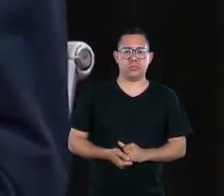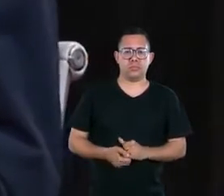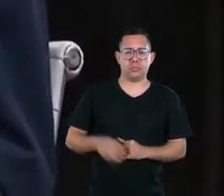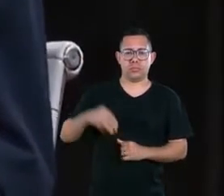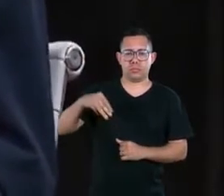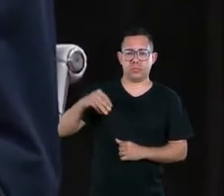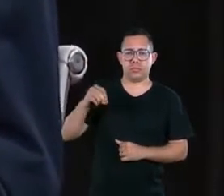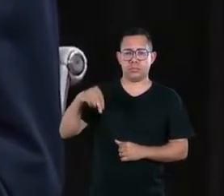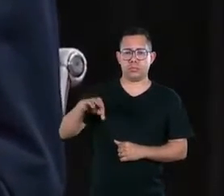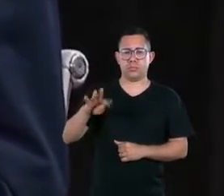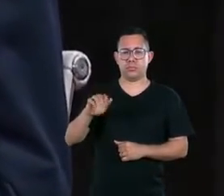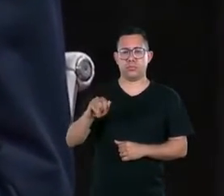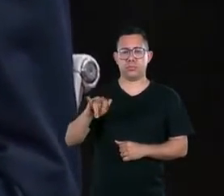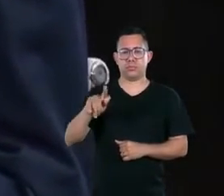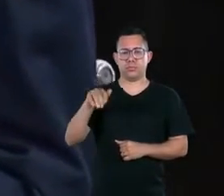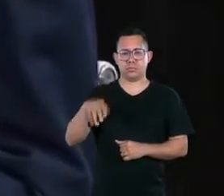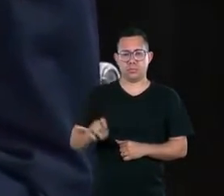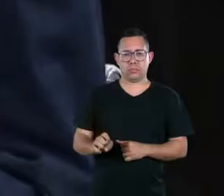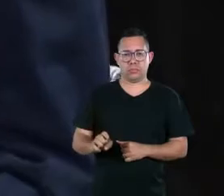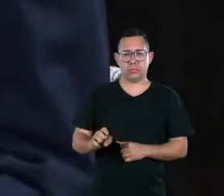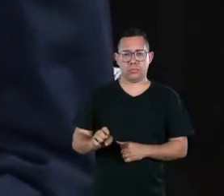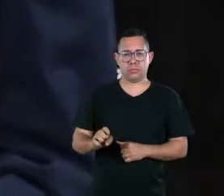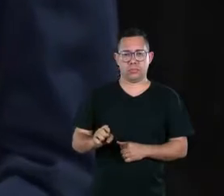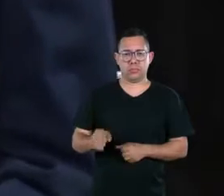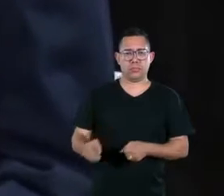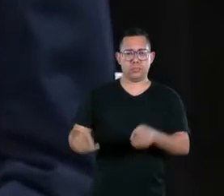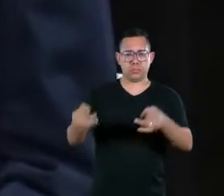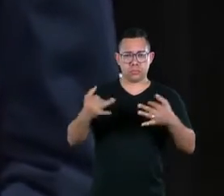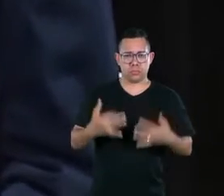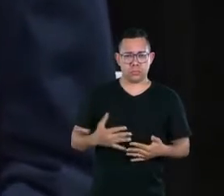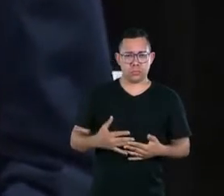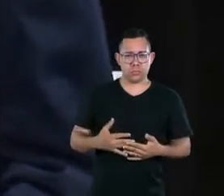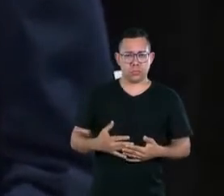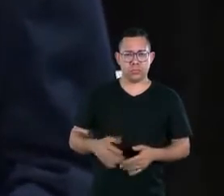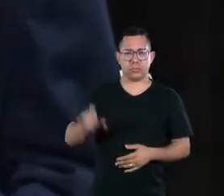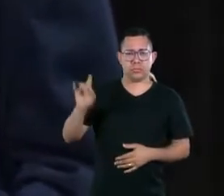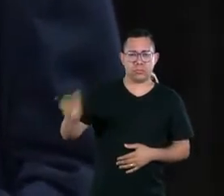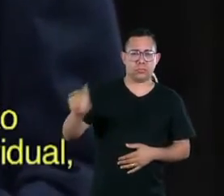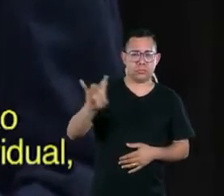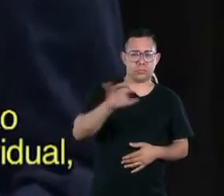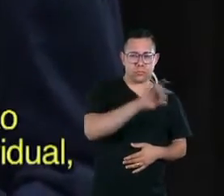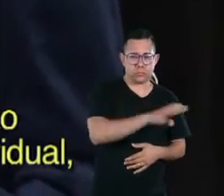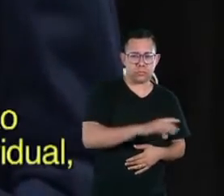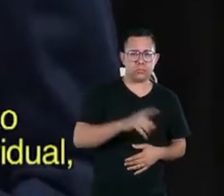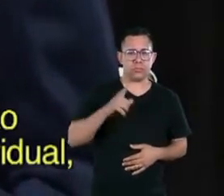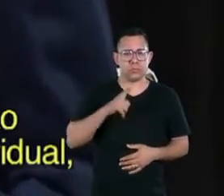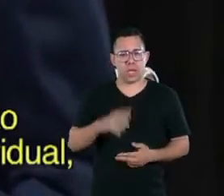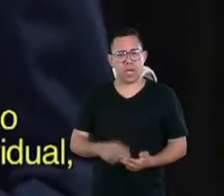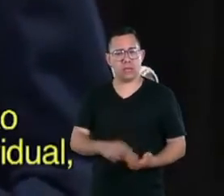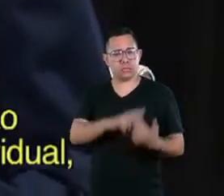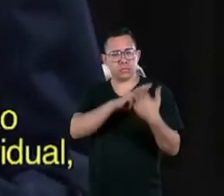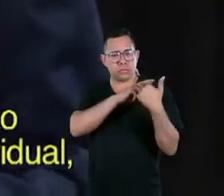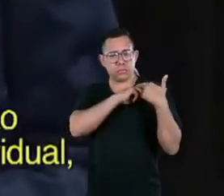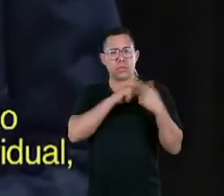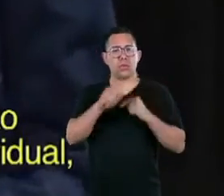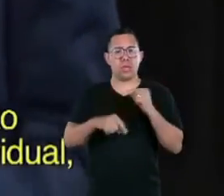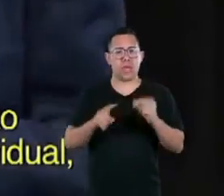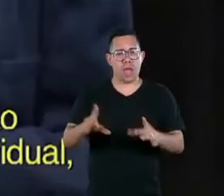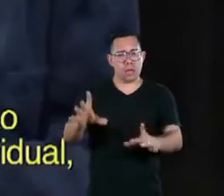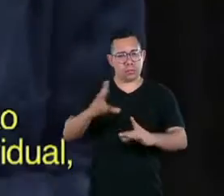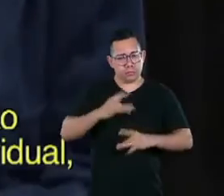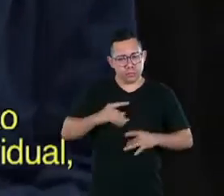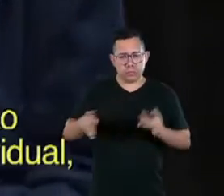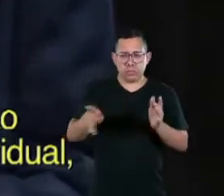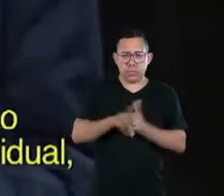Montaigne disait « Chacun porte en soi l'humaine condition ». J'ai en moi la condition humaine